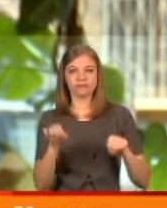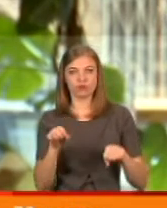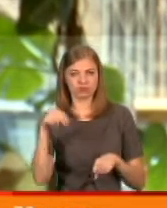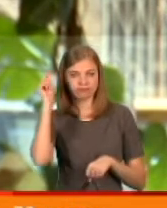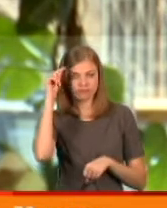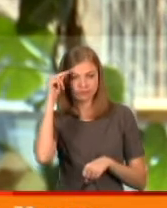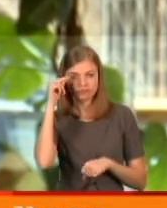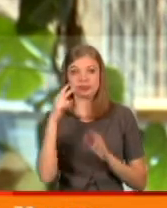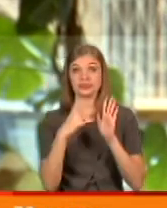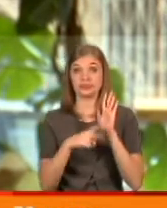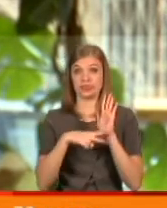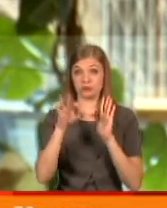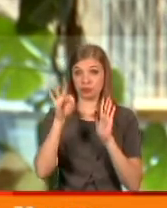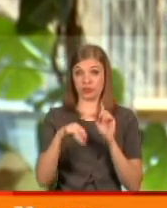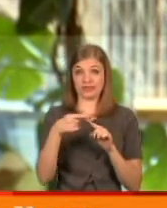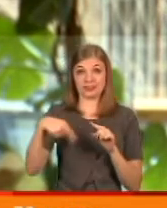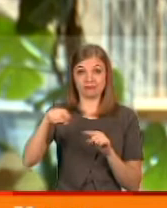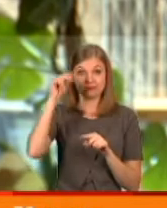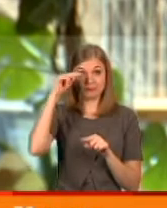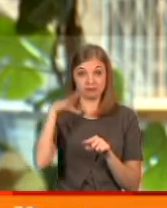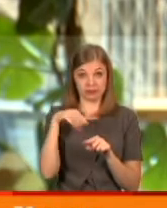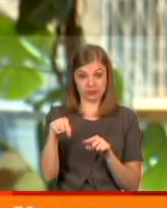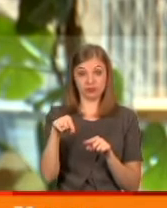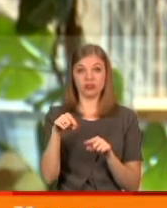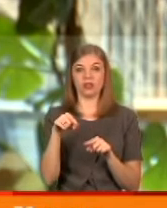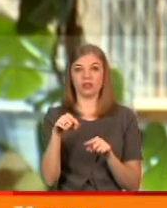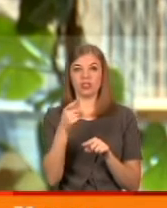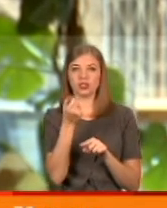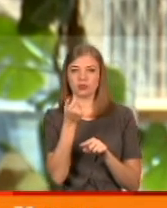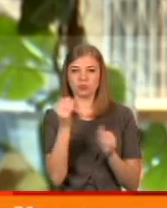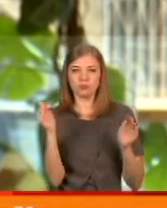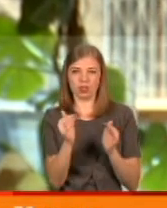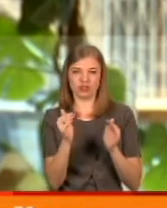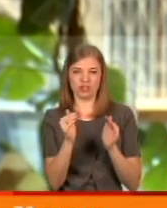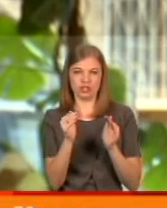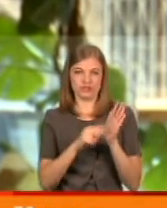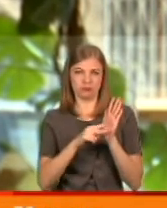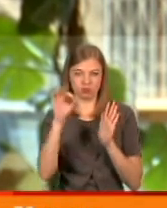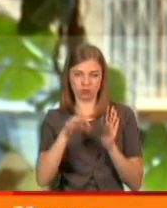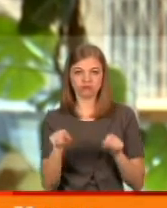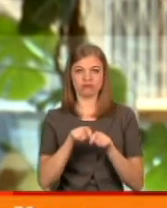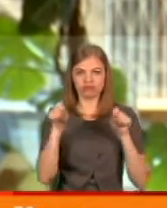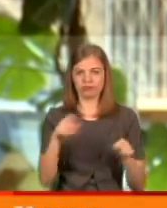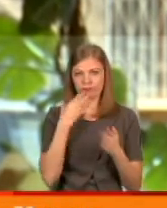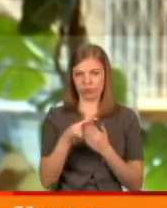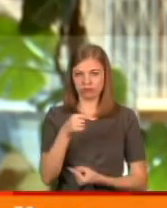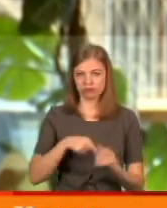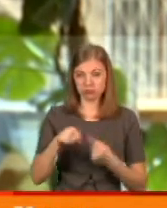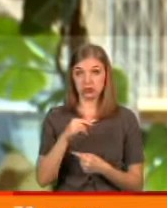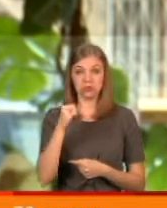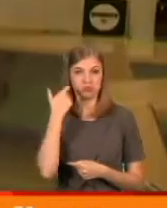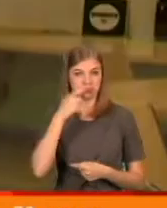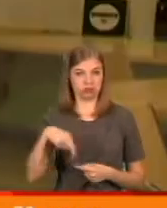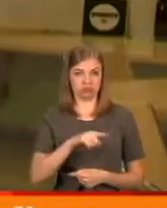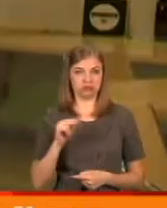навчатися. 70% із них – чуть менше 70 відкривали своє діло, і більшість з